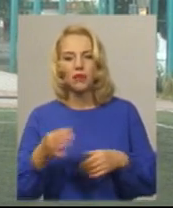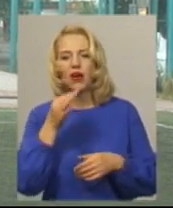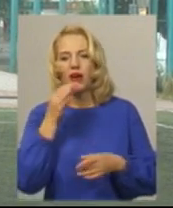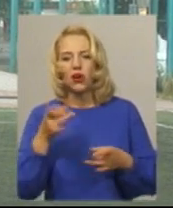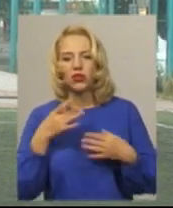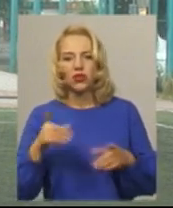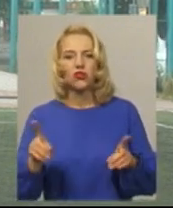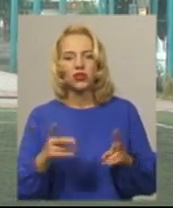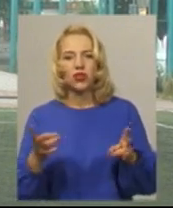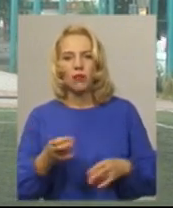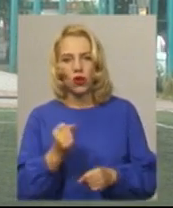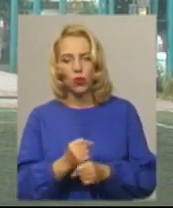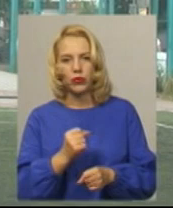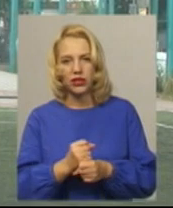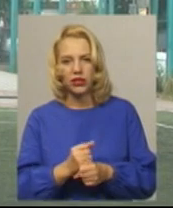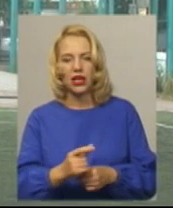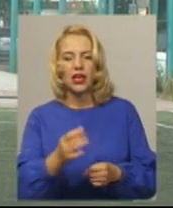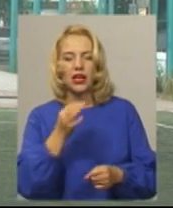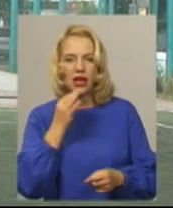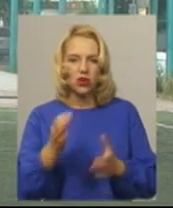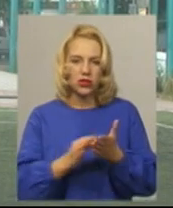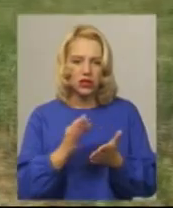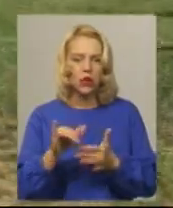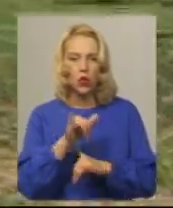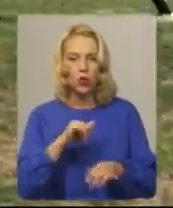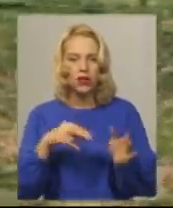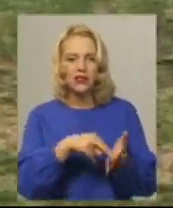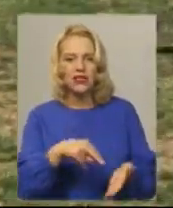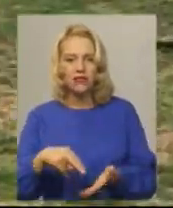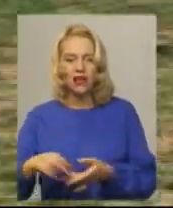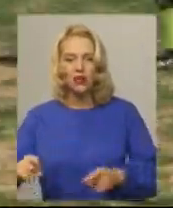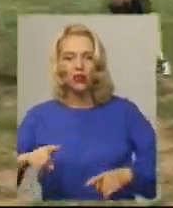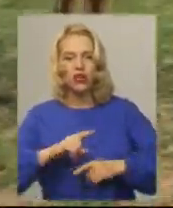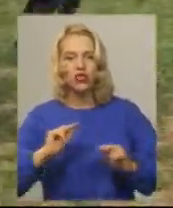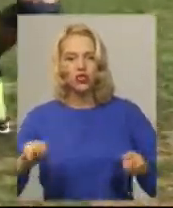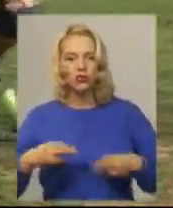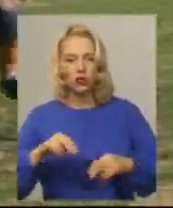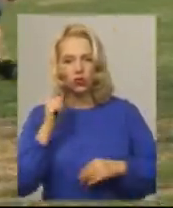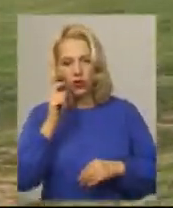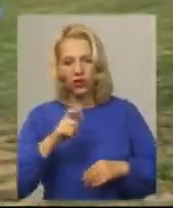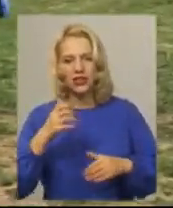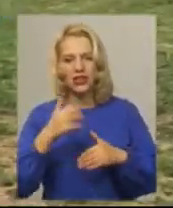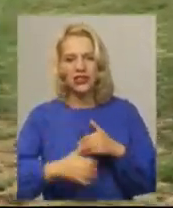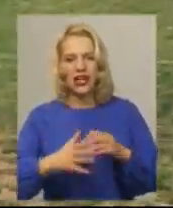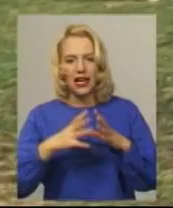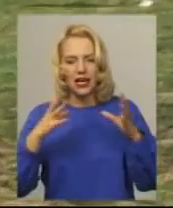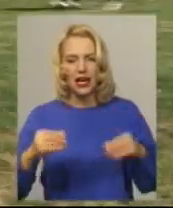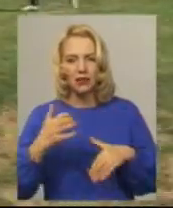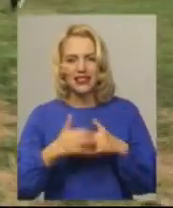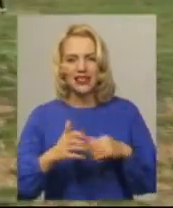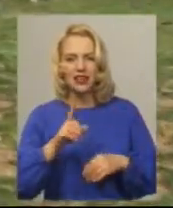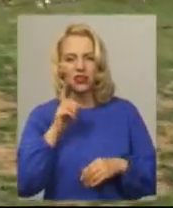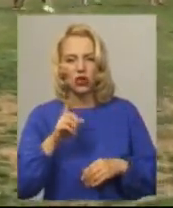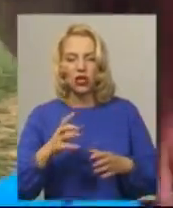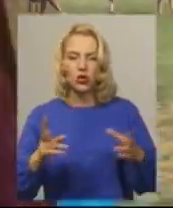робити, казав, куди ставати. У фіналі чемпіонату України з регбі серед молодших юнаків зустрілися